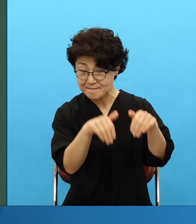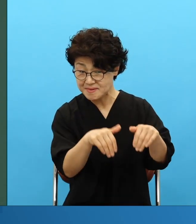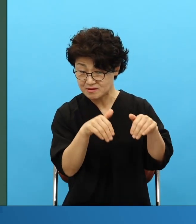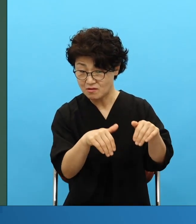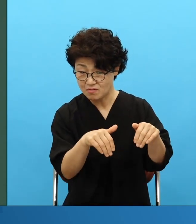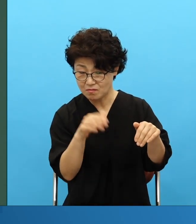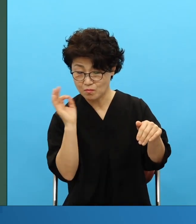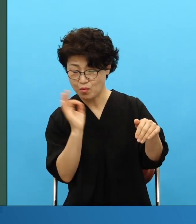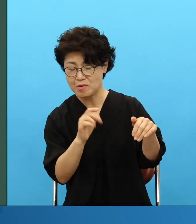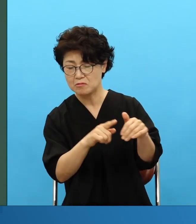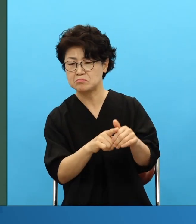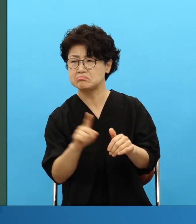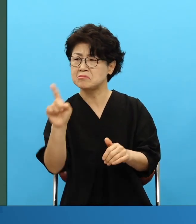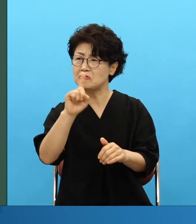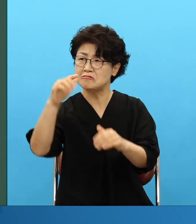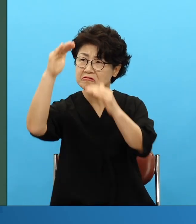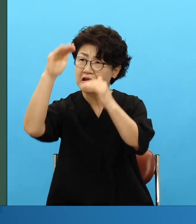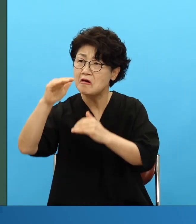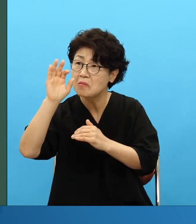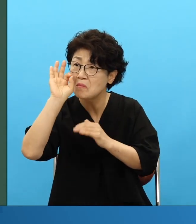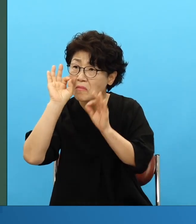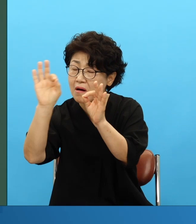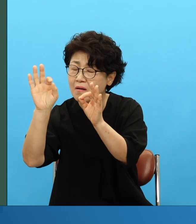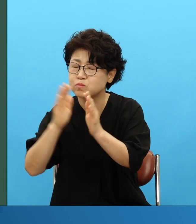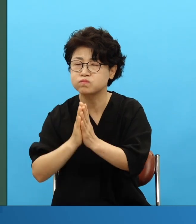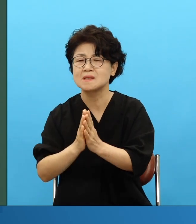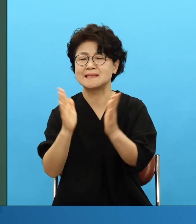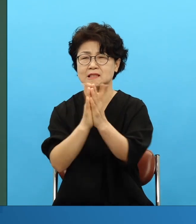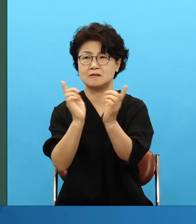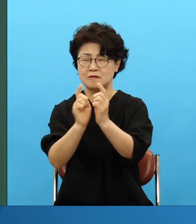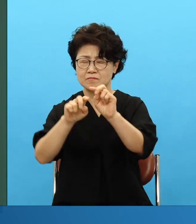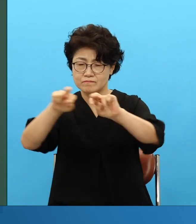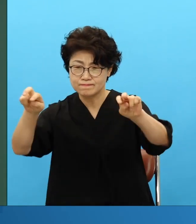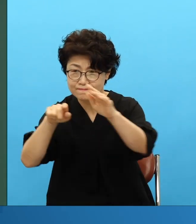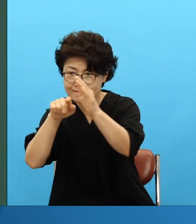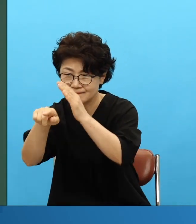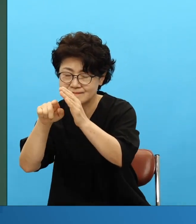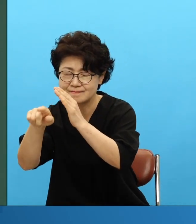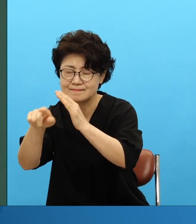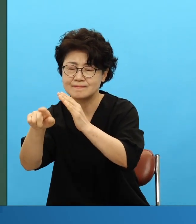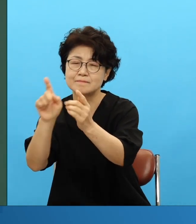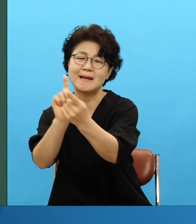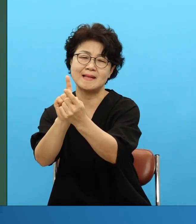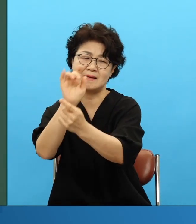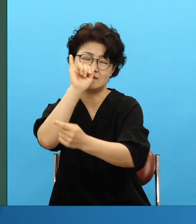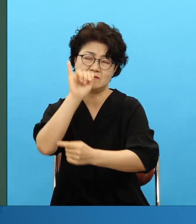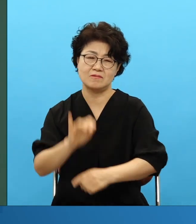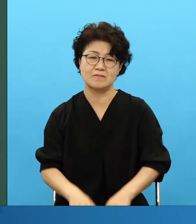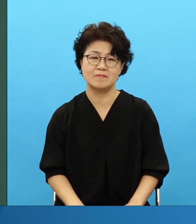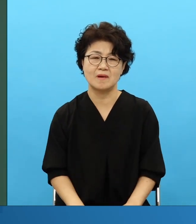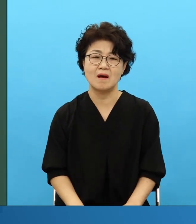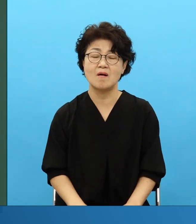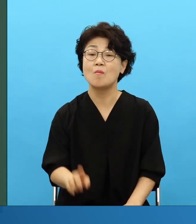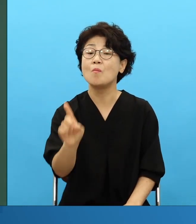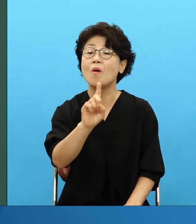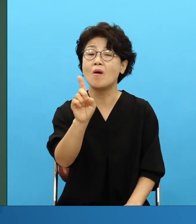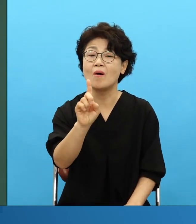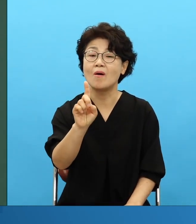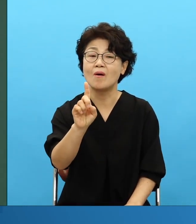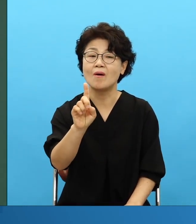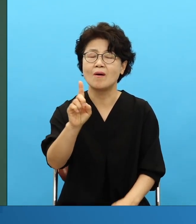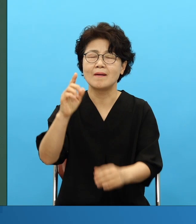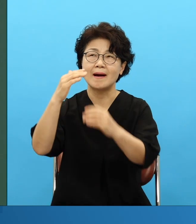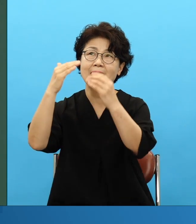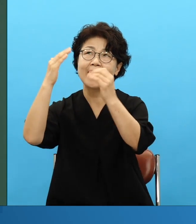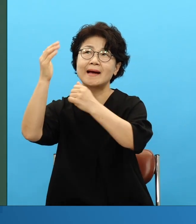secretaries, sometimes we seek 어떤 them 건 우리가 out, 안 만나는 겁니다. but sometimes we don't meet them. 그거 다 이것 보고 하는 거예요. We're looking at God's absolute plan.